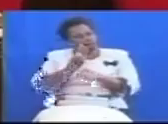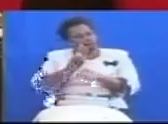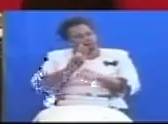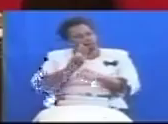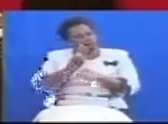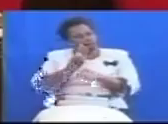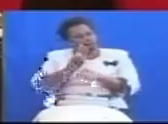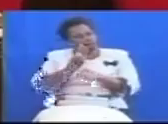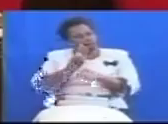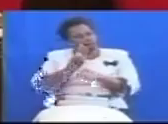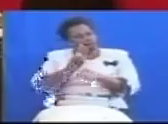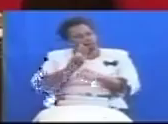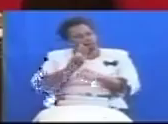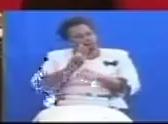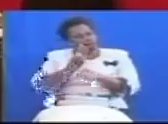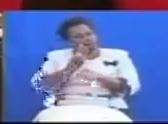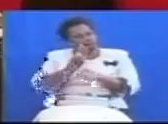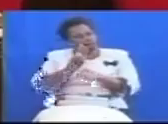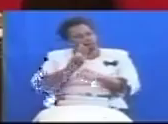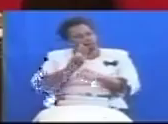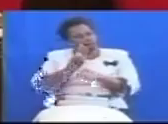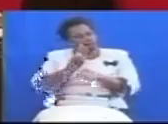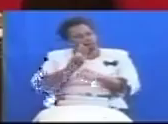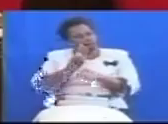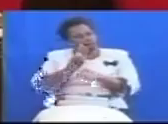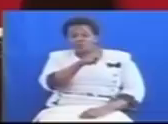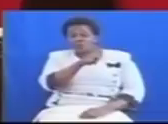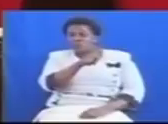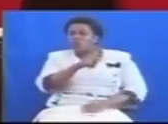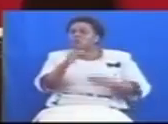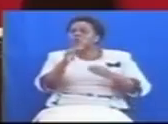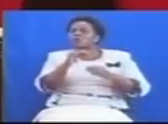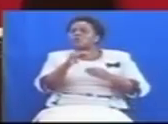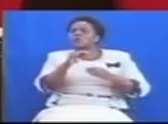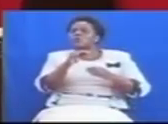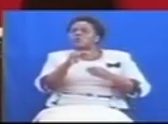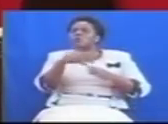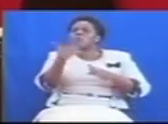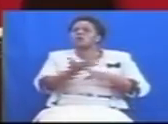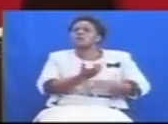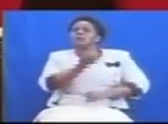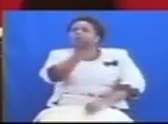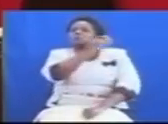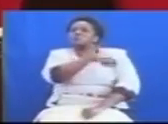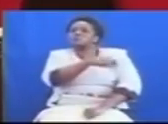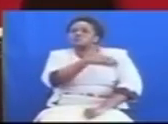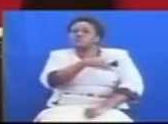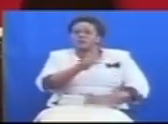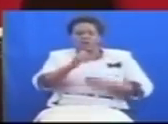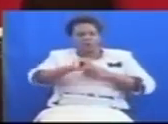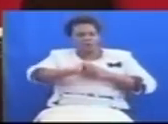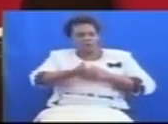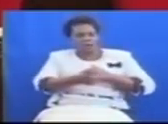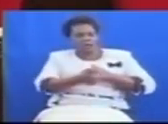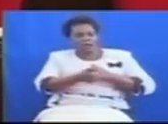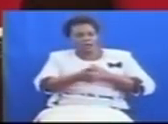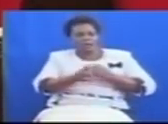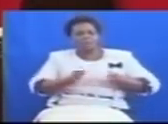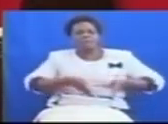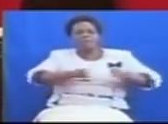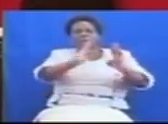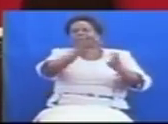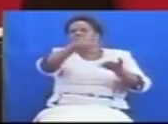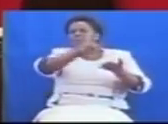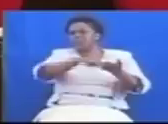wake kwenye TANROADS, je, serikali haioni sasa kuna haja ya